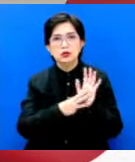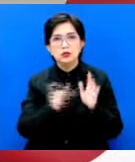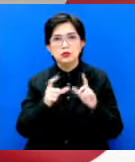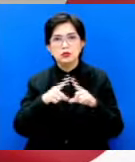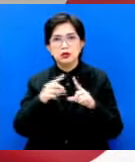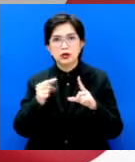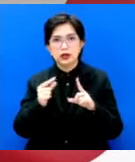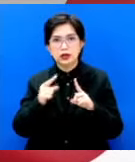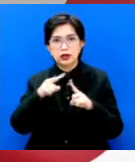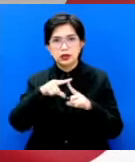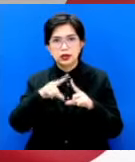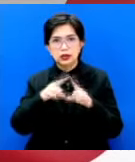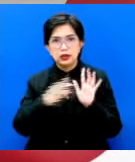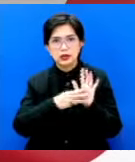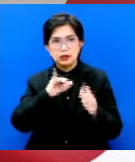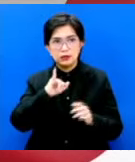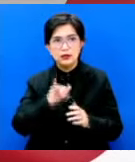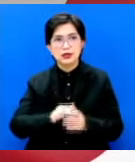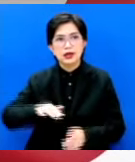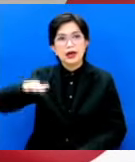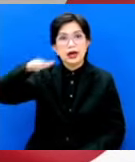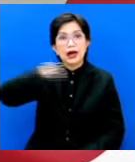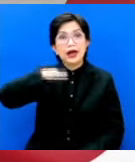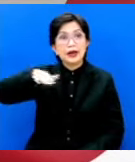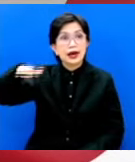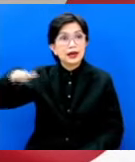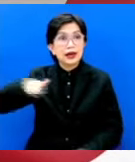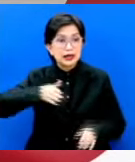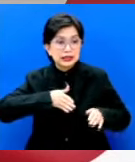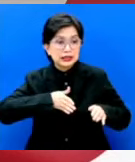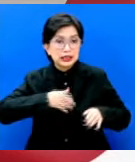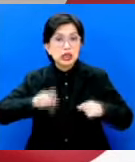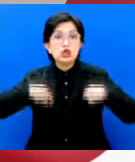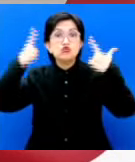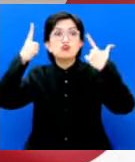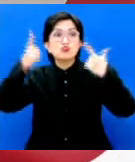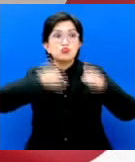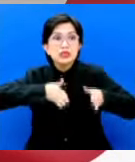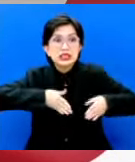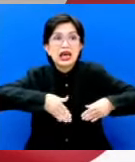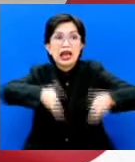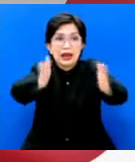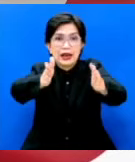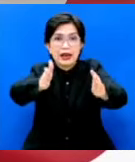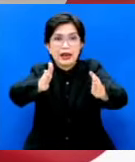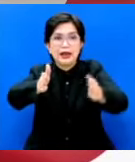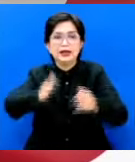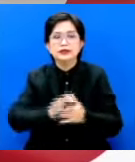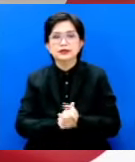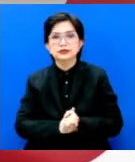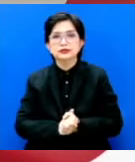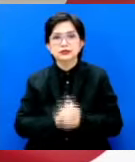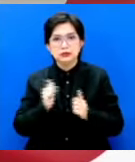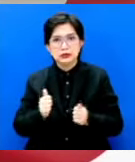sayapunya tempatuntukanak-anakjalanan,kamiakanmemindahkan merekakesanananti,merekaakandibimbing disana,adajugalahantempatmereka bisa